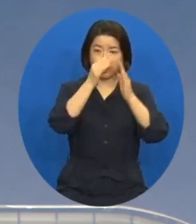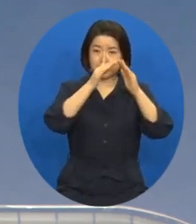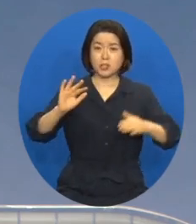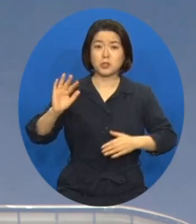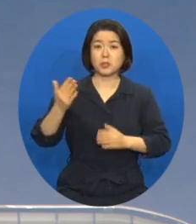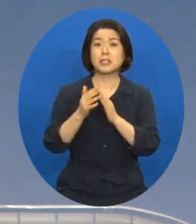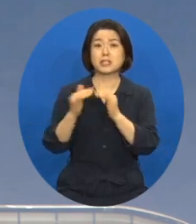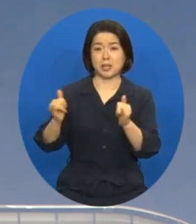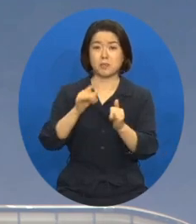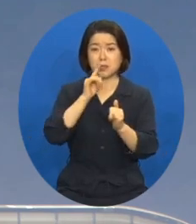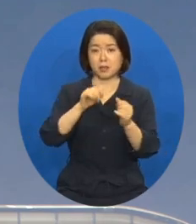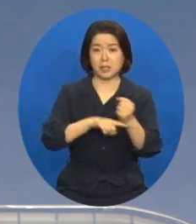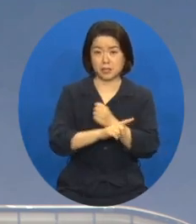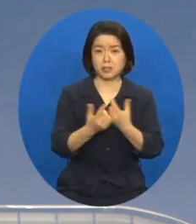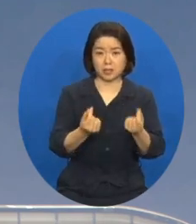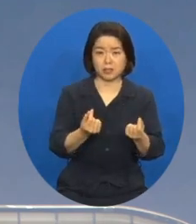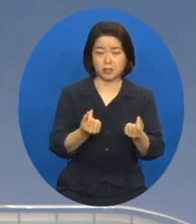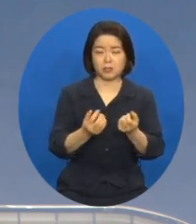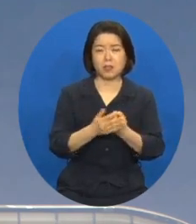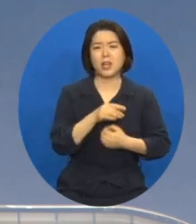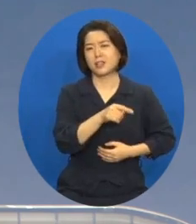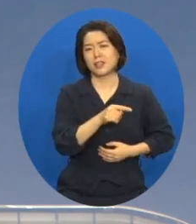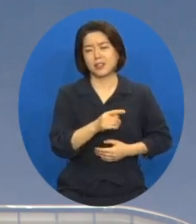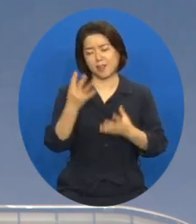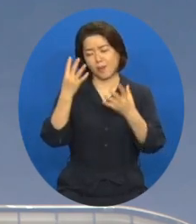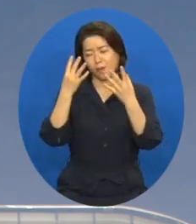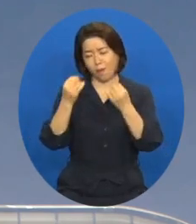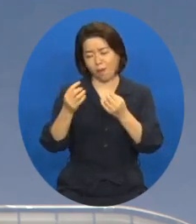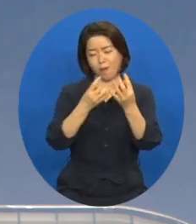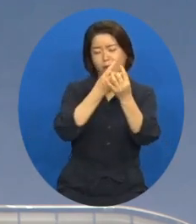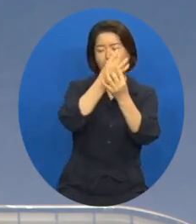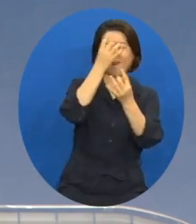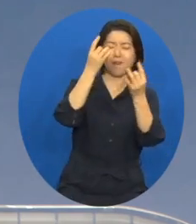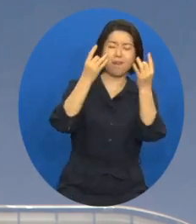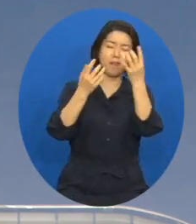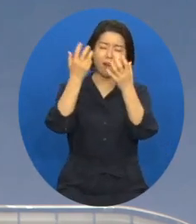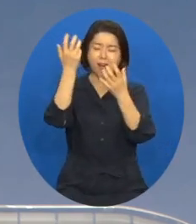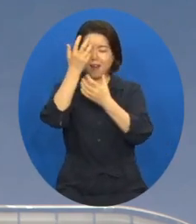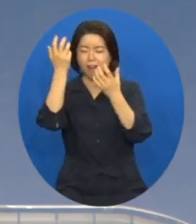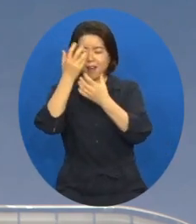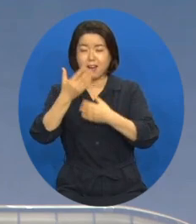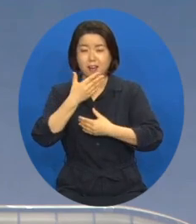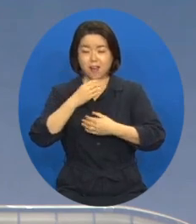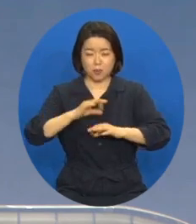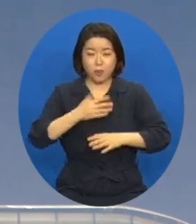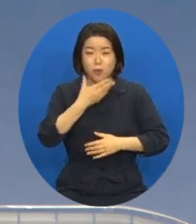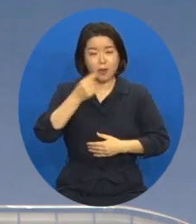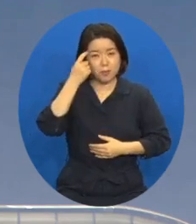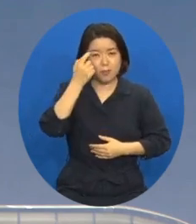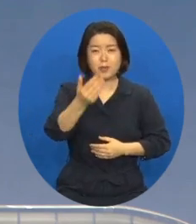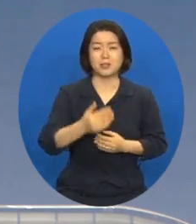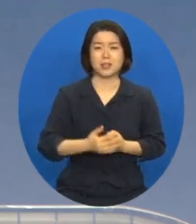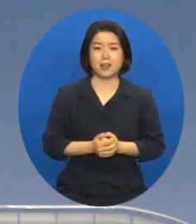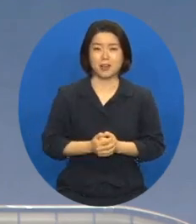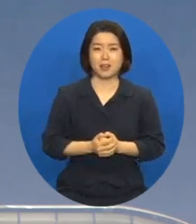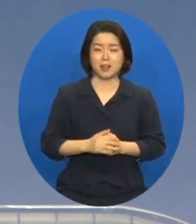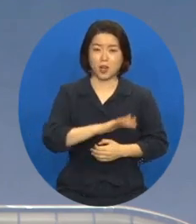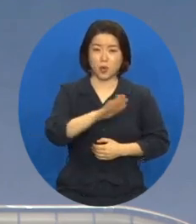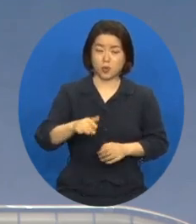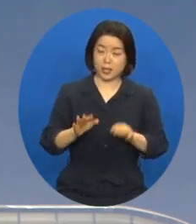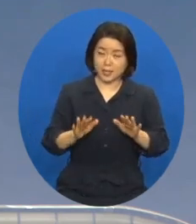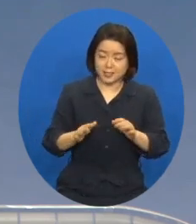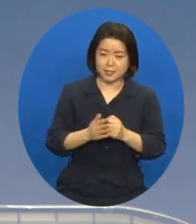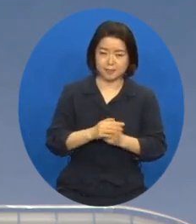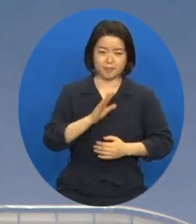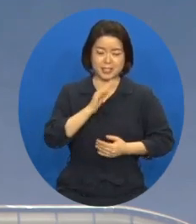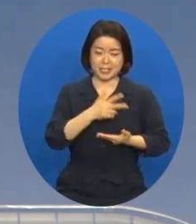사람이다. 여러분, 이것이요 얼마나 황홀하고 놀라운 복입니까? 우리가 이제 진짜 주님